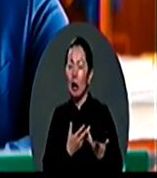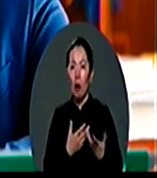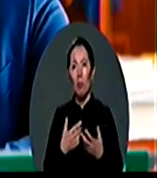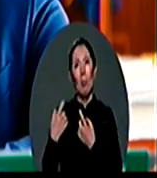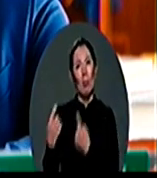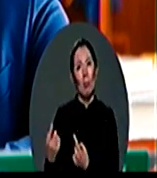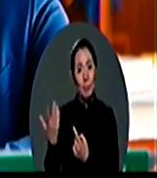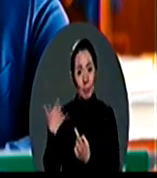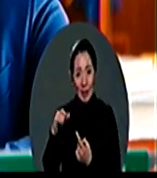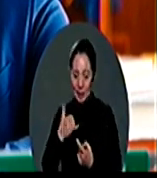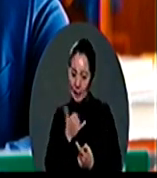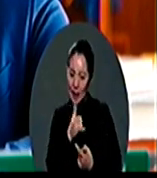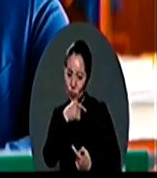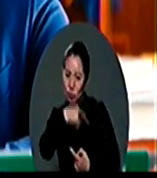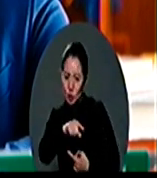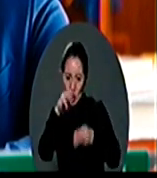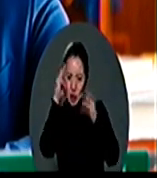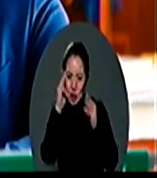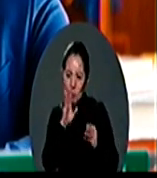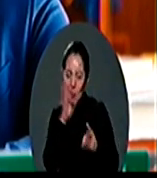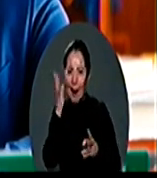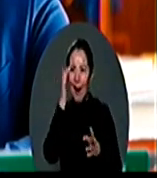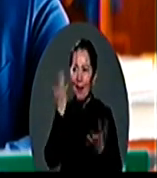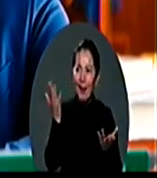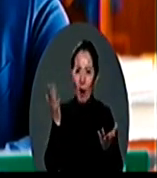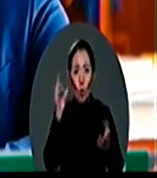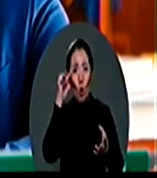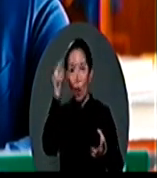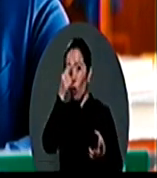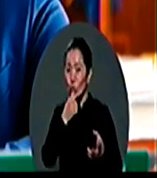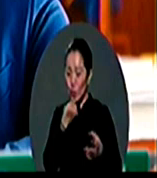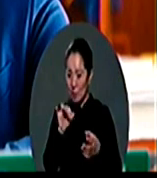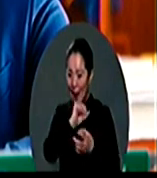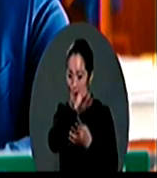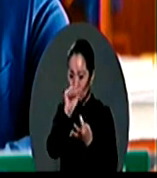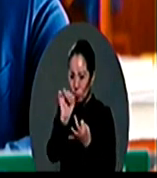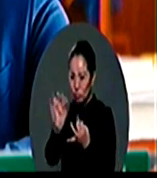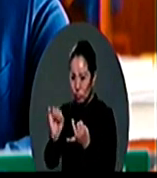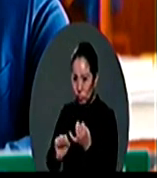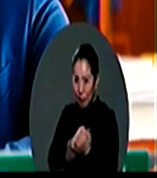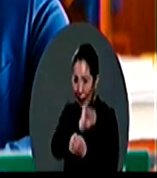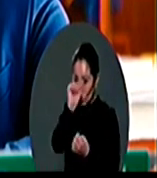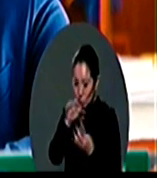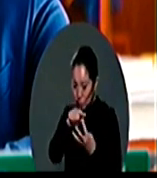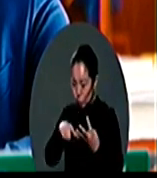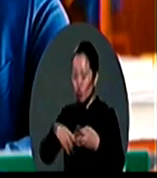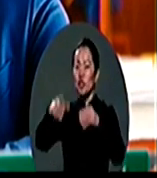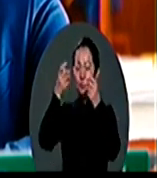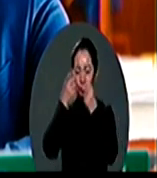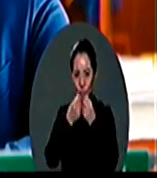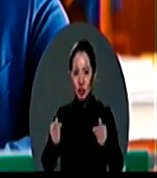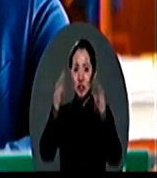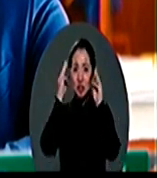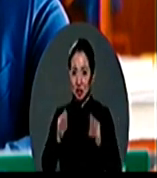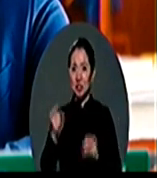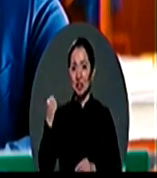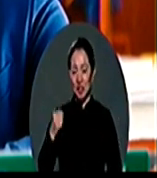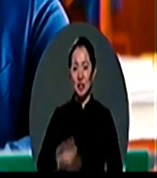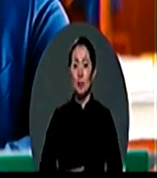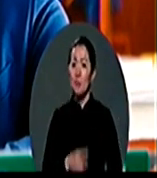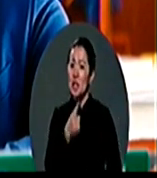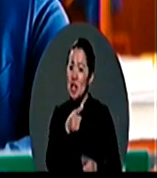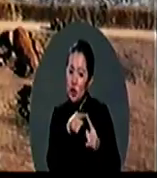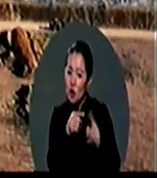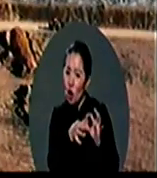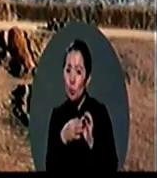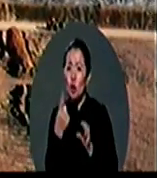сэтгэл гаргаагүй, зарим нэг зүйл дээр шийдэх аргаа олоогүй ийм асуудлуудыг бүрэн одоо шийдэж чадсан гэж бодож